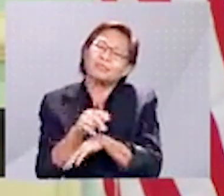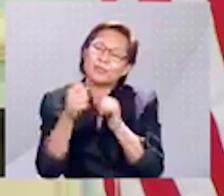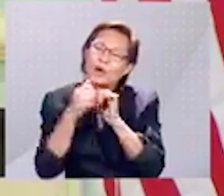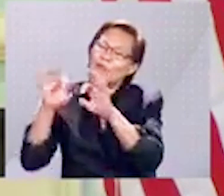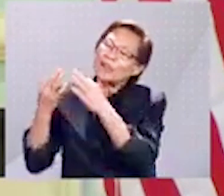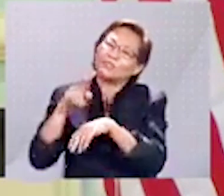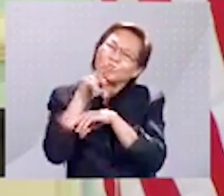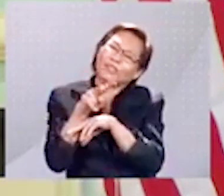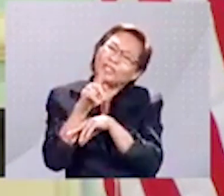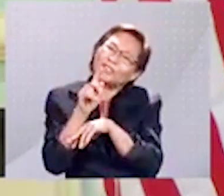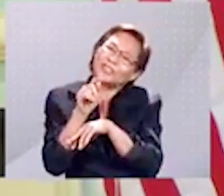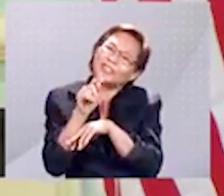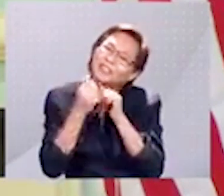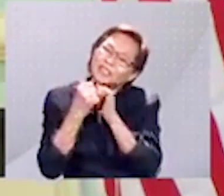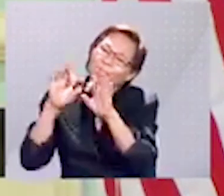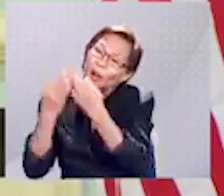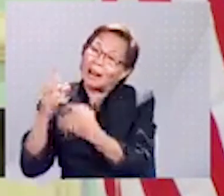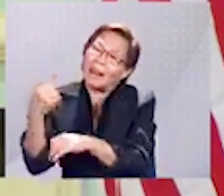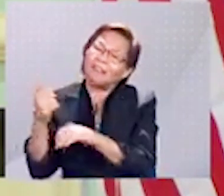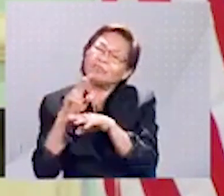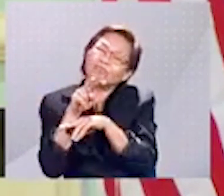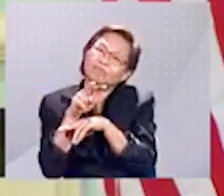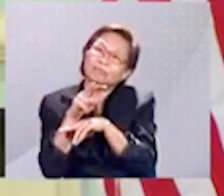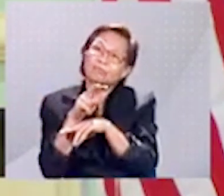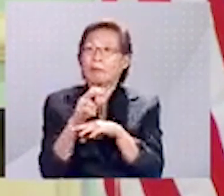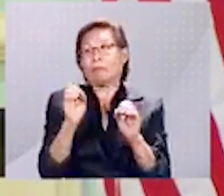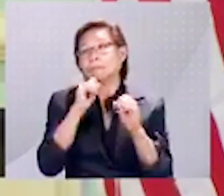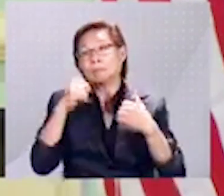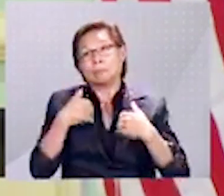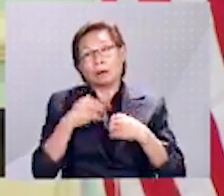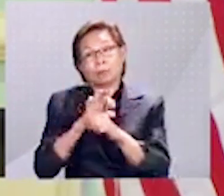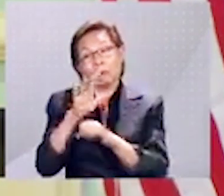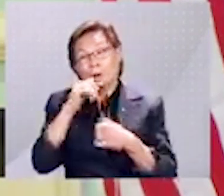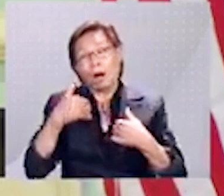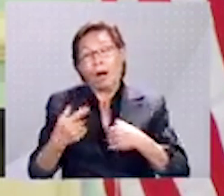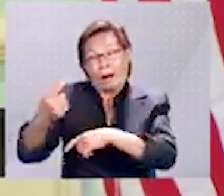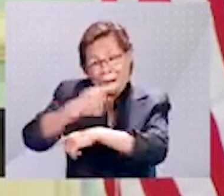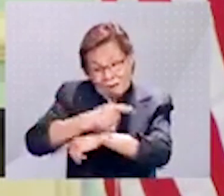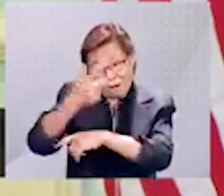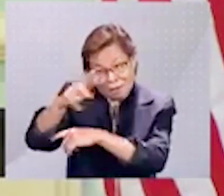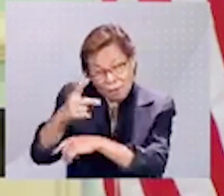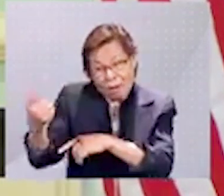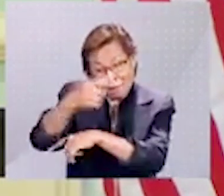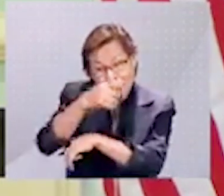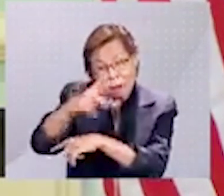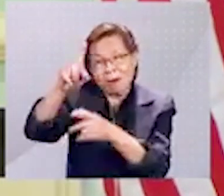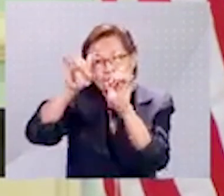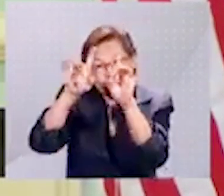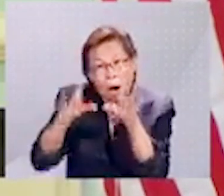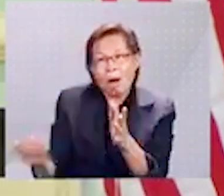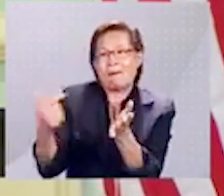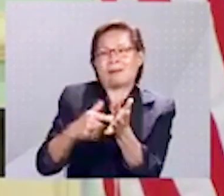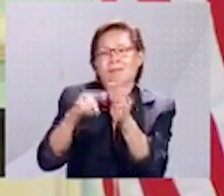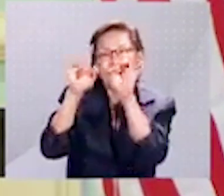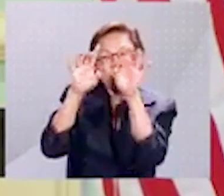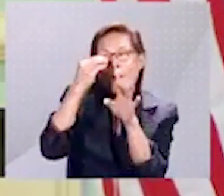dengan keluarga yang lain. Sebab walaupun negatif, hari ke-13 mereka akan dicek sekali lagi,